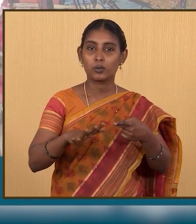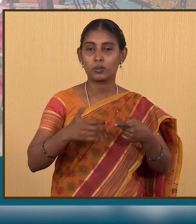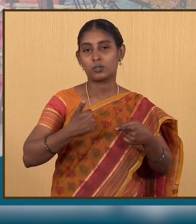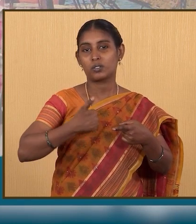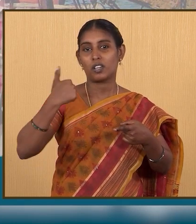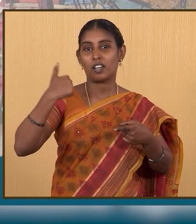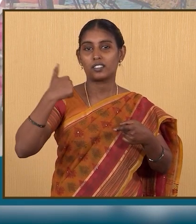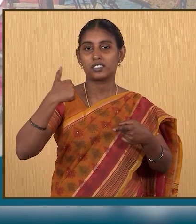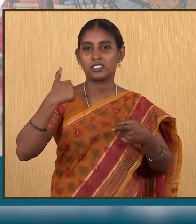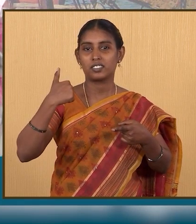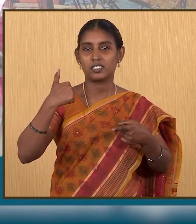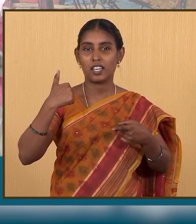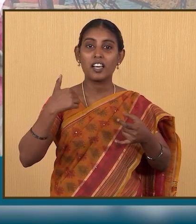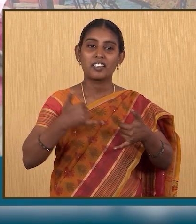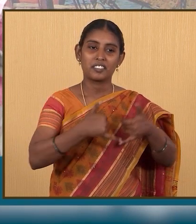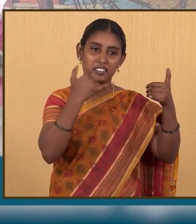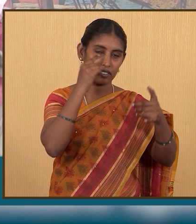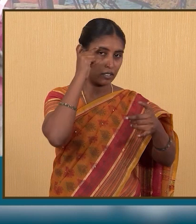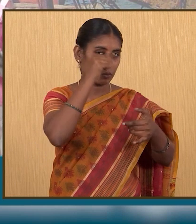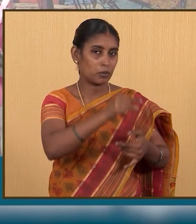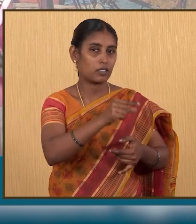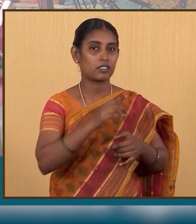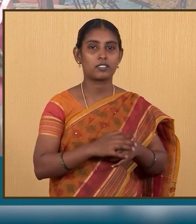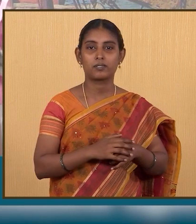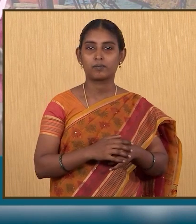தான் இந்தியா இருக்கும் அப்படின்னு சொல்லி கொண்டு வந்துடுவாங்க.